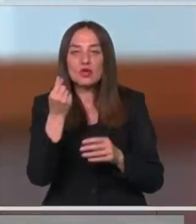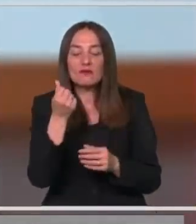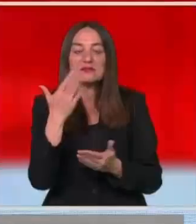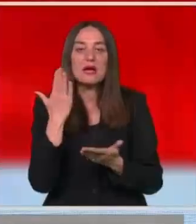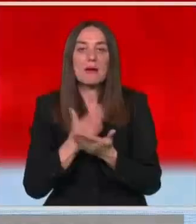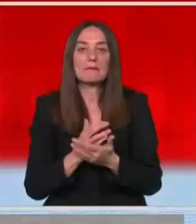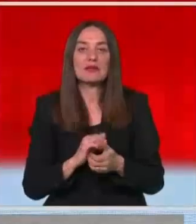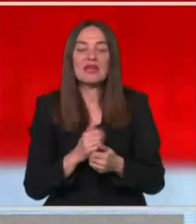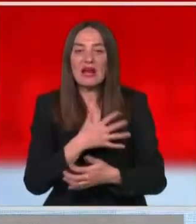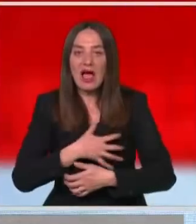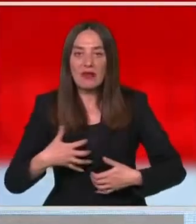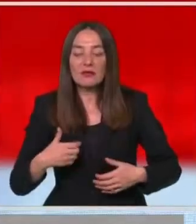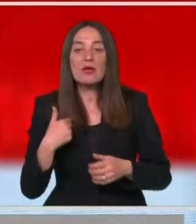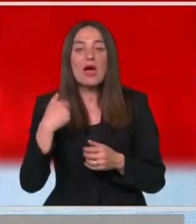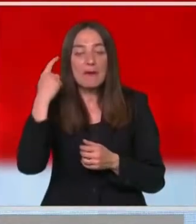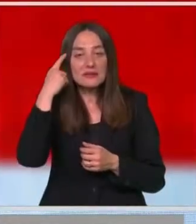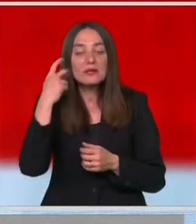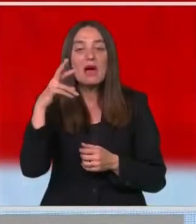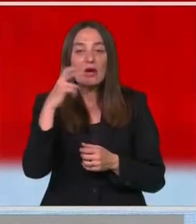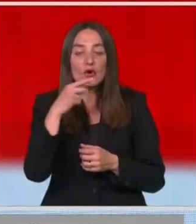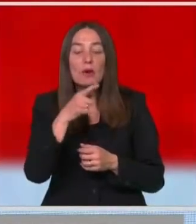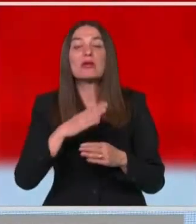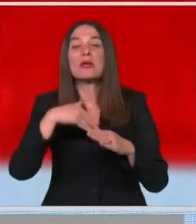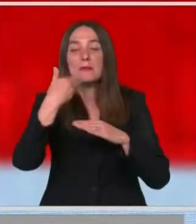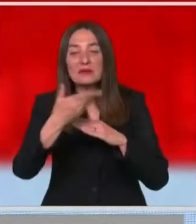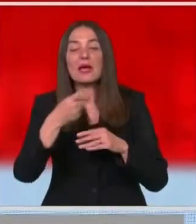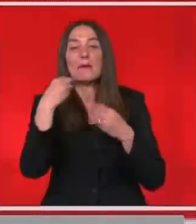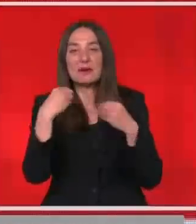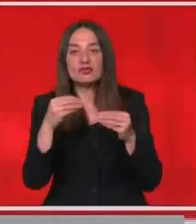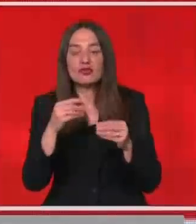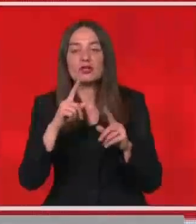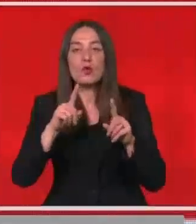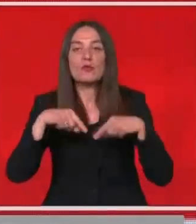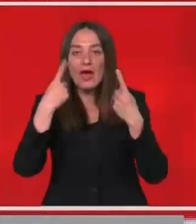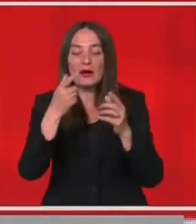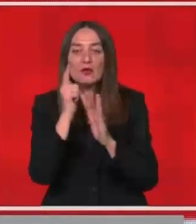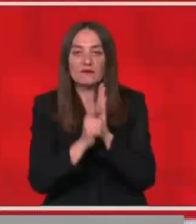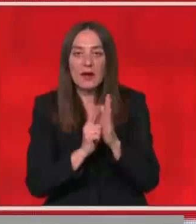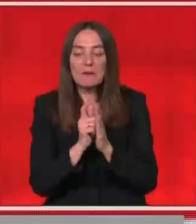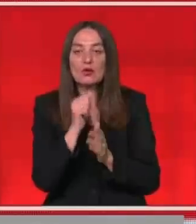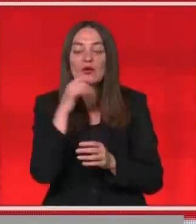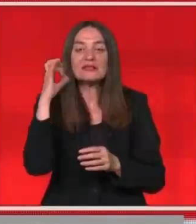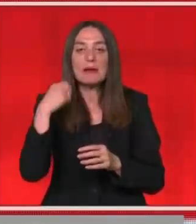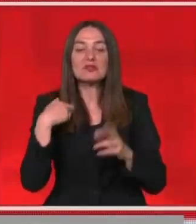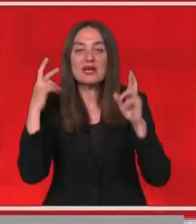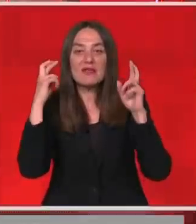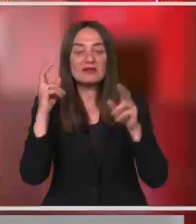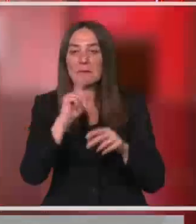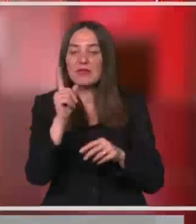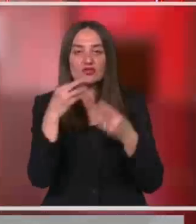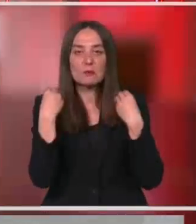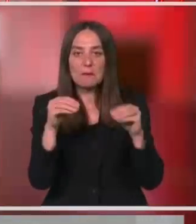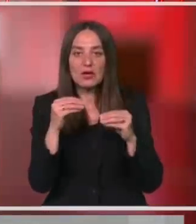biti gladni. Mislim da ćemo o ekonomiji tek pričati u narednom periodu i samo se nadam da nećemo